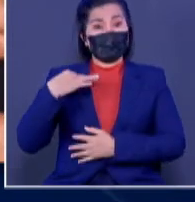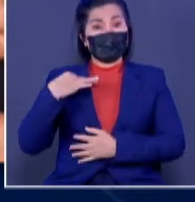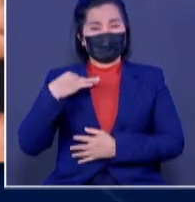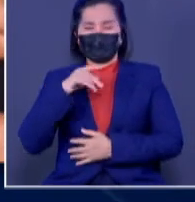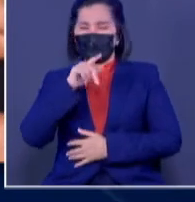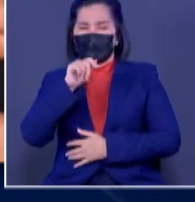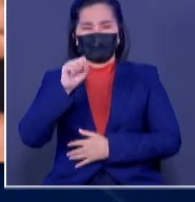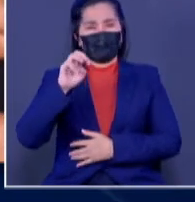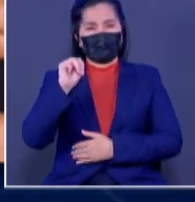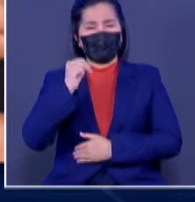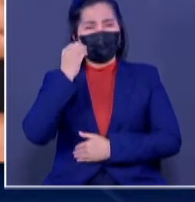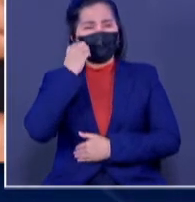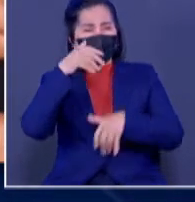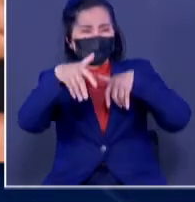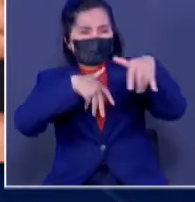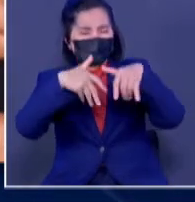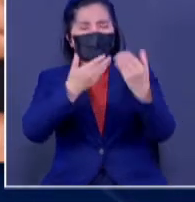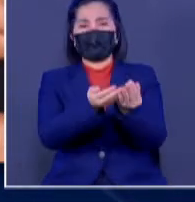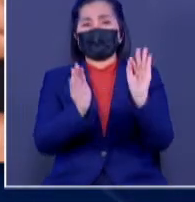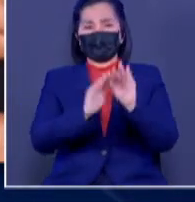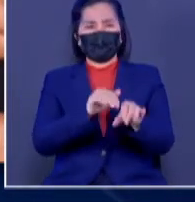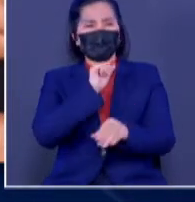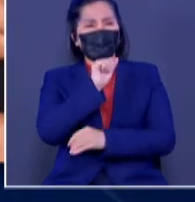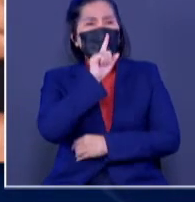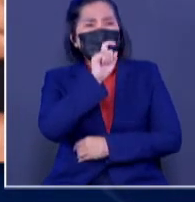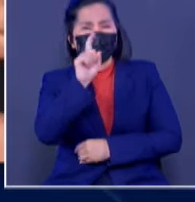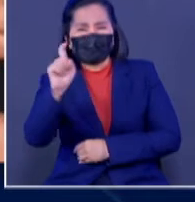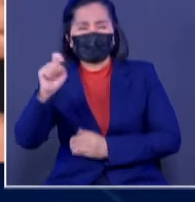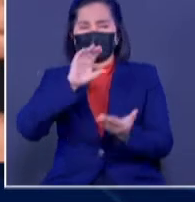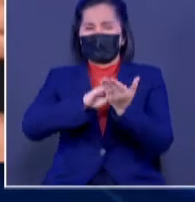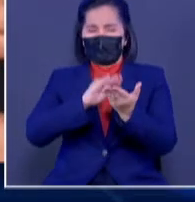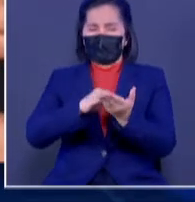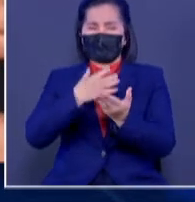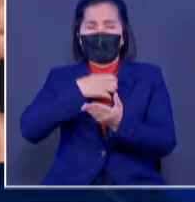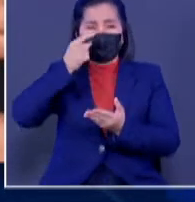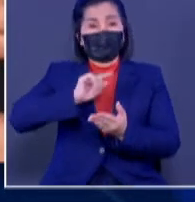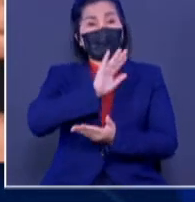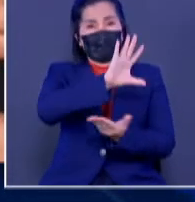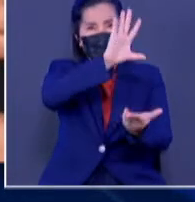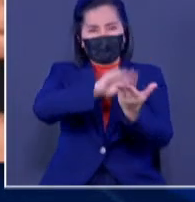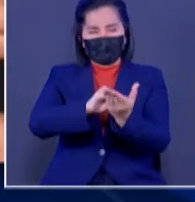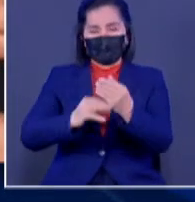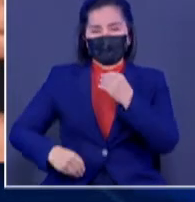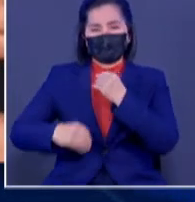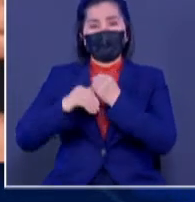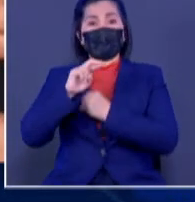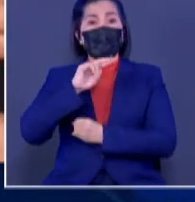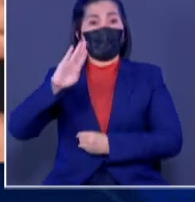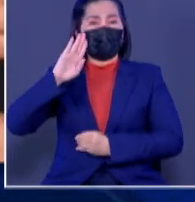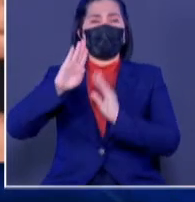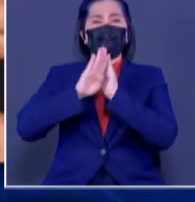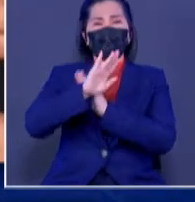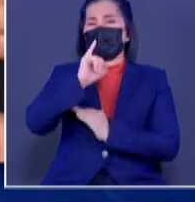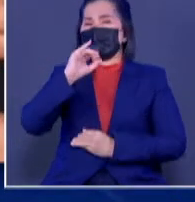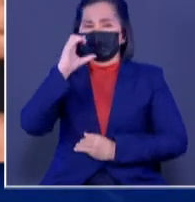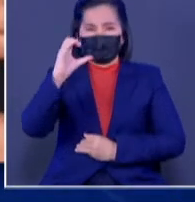ะประตูบ้านเพื่อสอบถามข้อมูลความต้องการที่เป็นจริงแล้วเจ้าหน้าที่สาธารณสุขจะนำเข้าฐานข้อมูลระบบบุรีรัมย์ IC